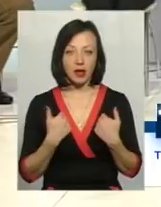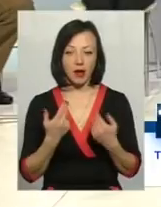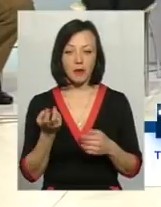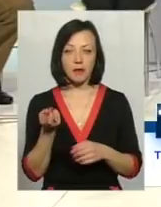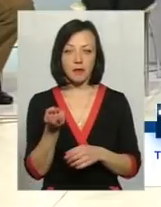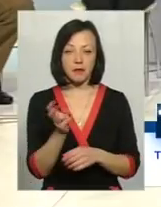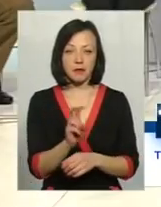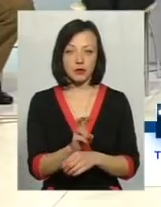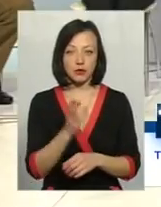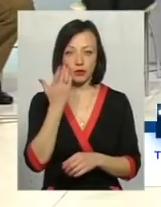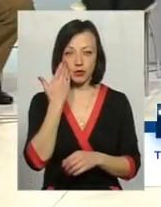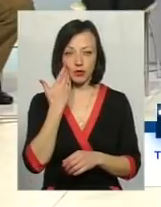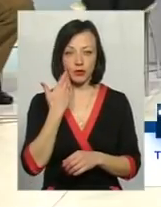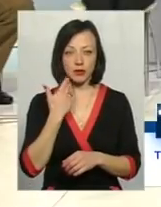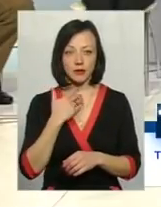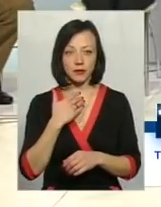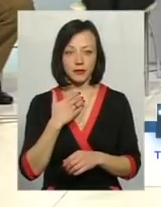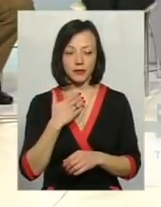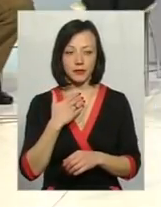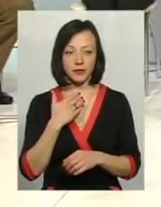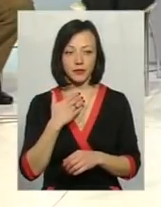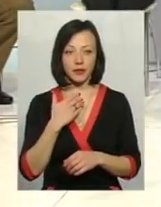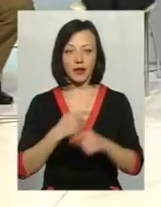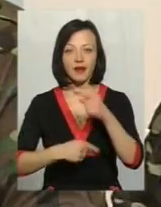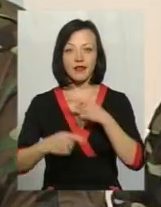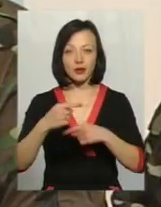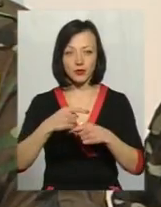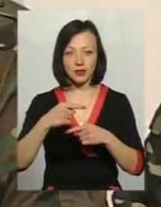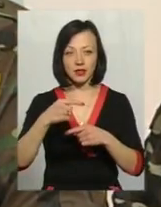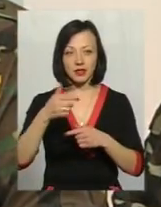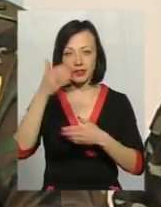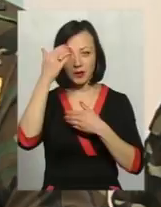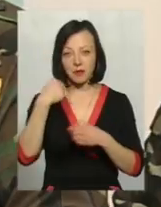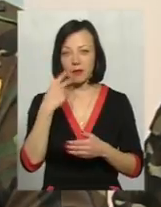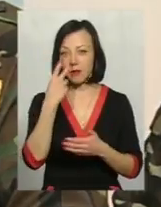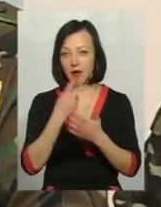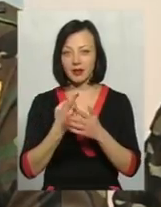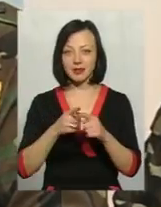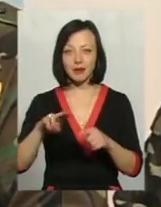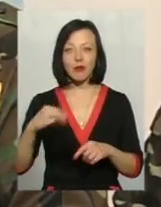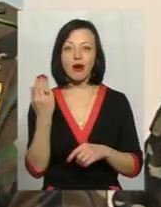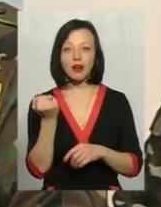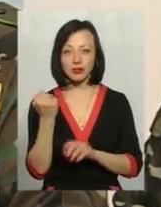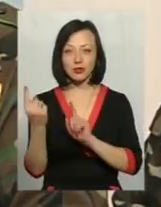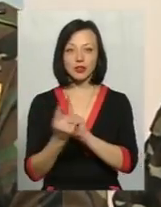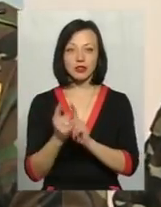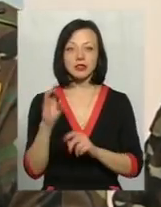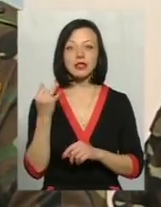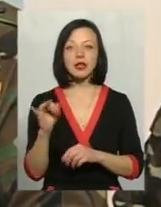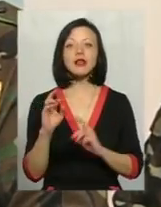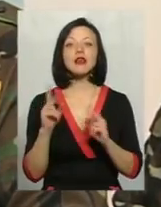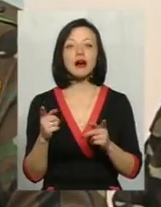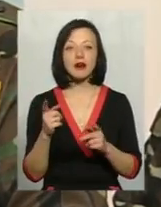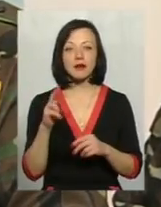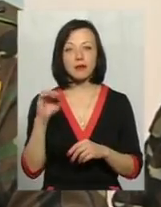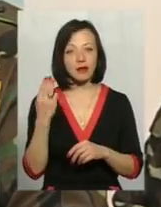коли вернувся з Афганістана, що мене побачив опять цей Паша, побачив мене, каже: «Сергій, як в Афганістані?» Я